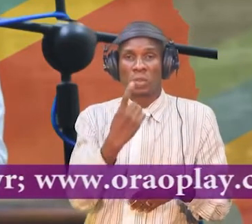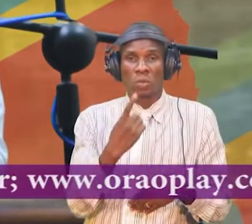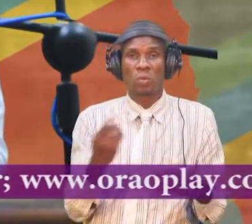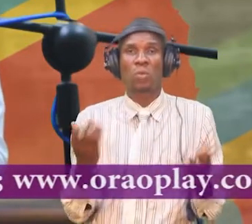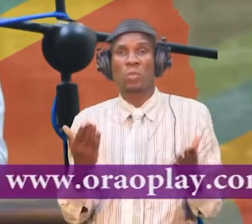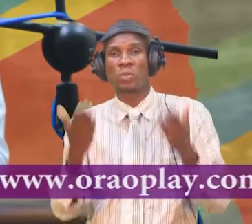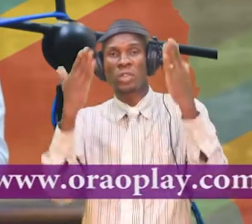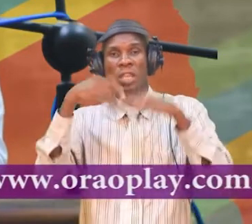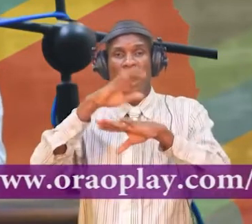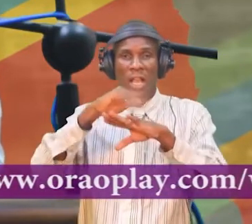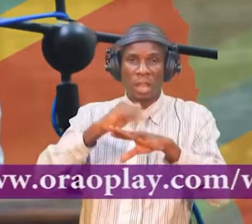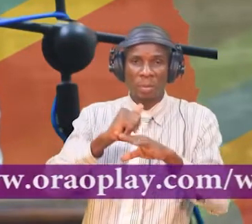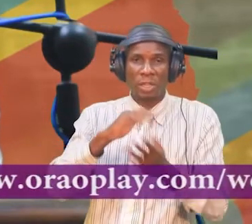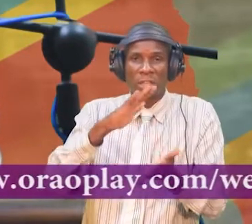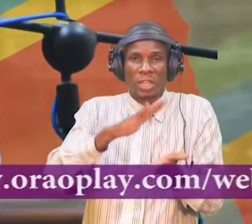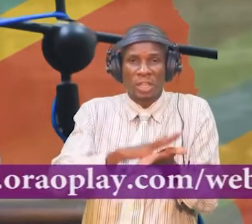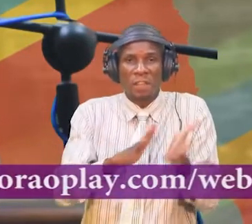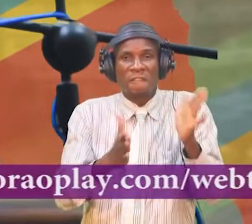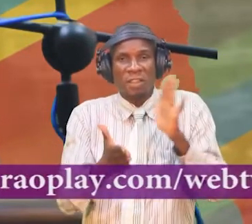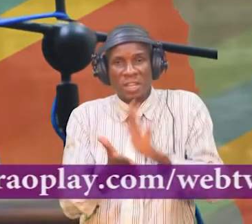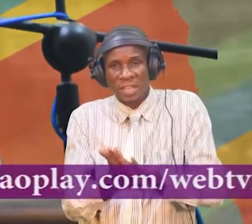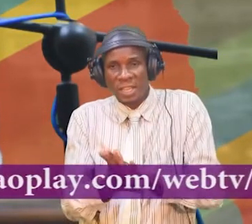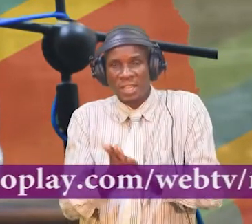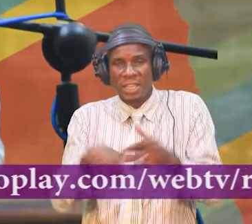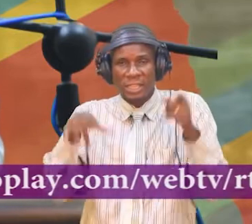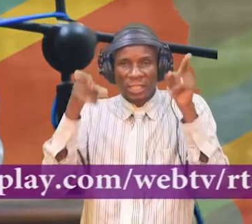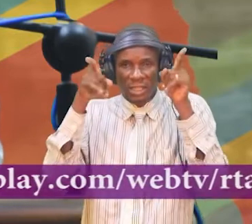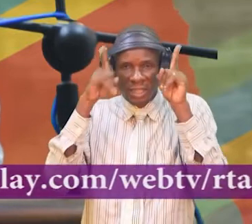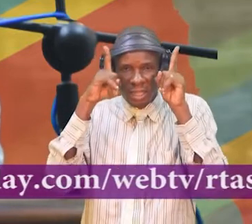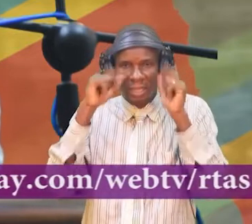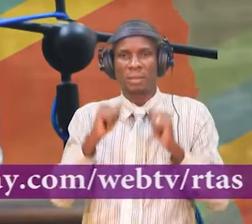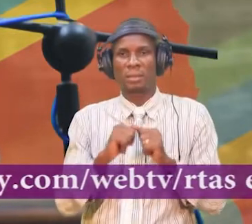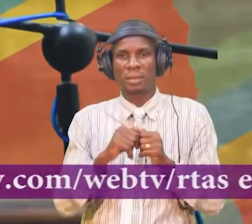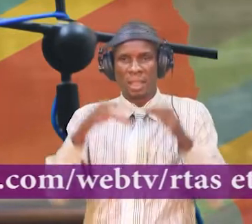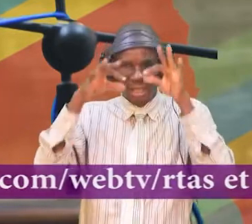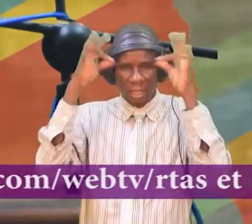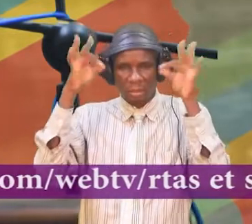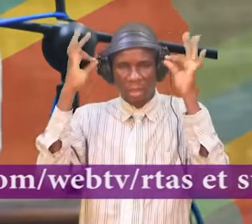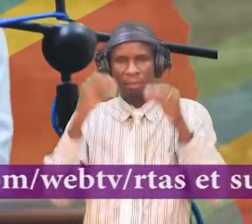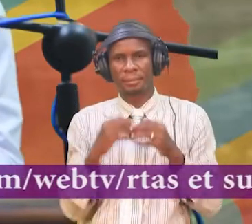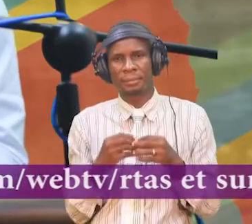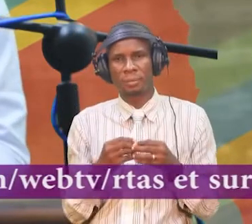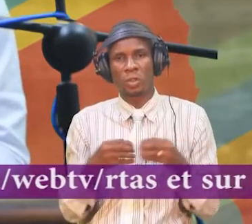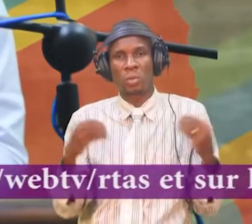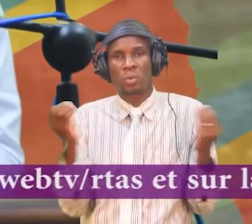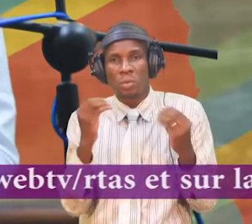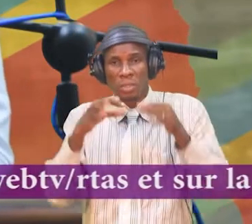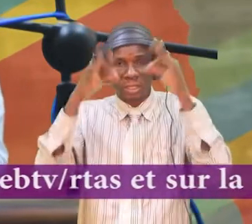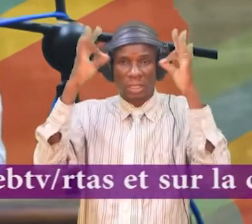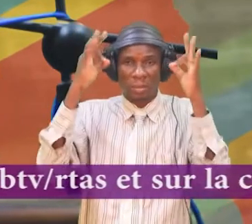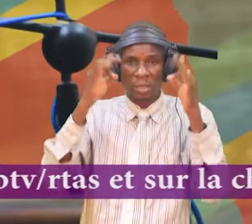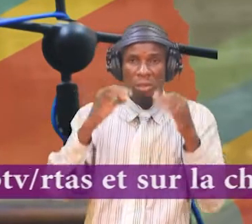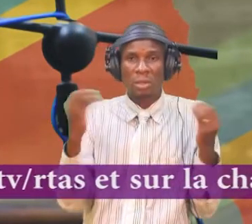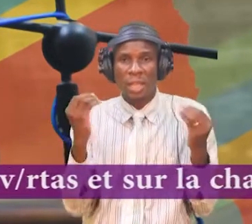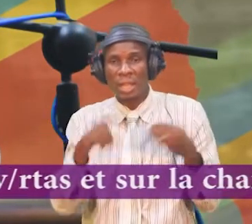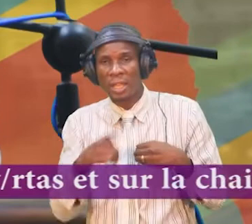Oyo nzambe asi abengaki Lucifer nde aye ko koma sikoyo monguna to motomboki contre Dieu